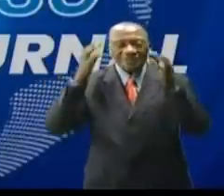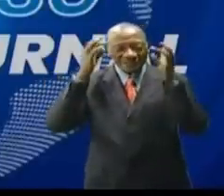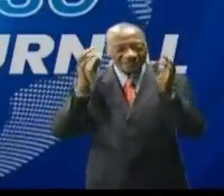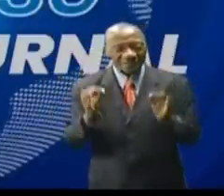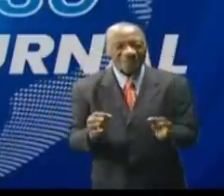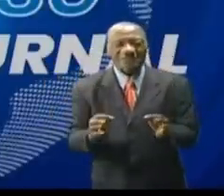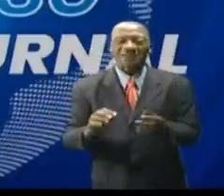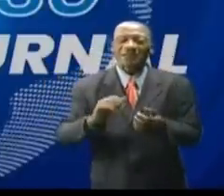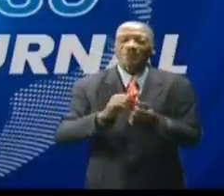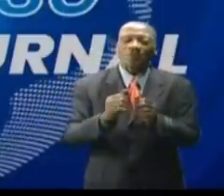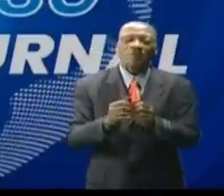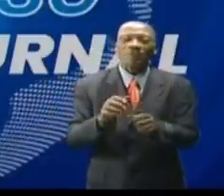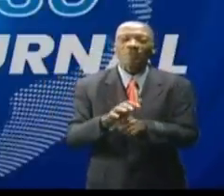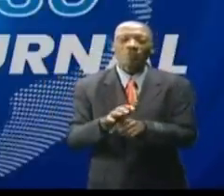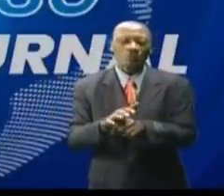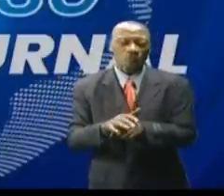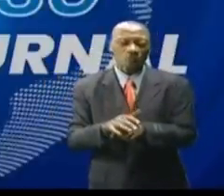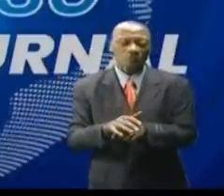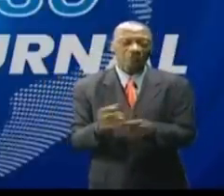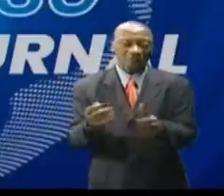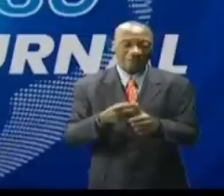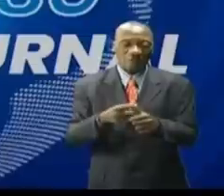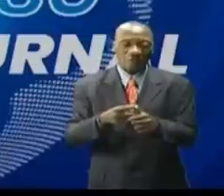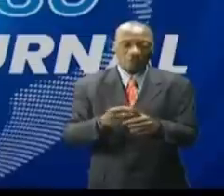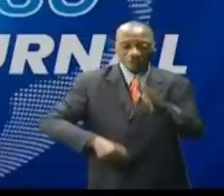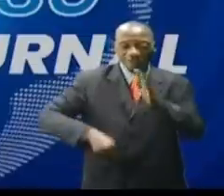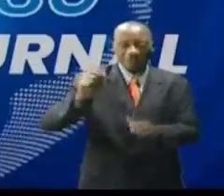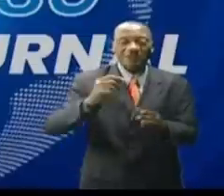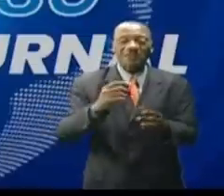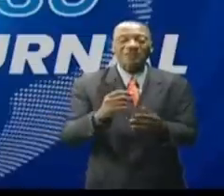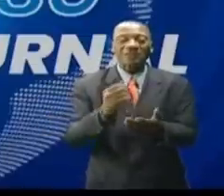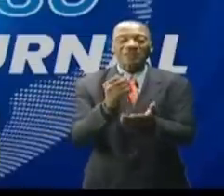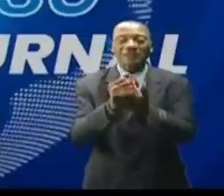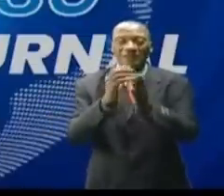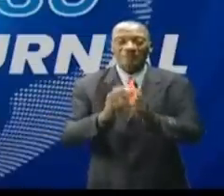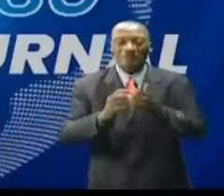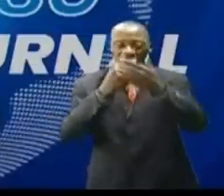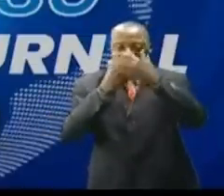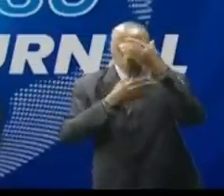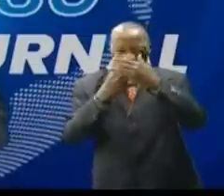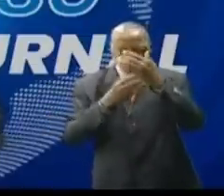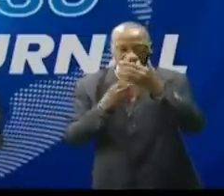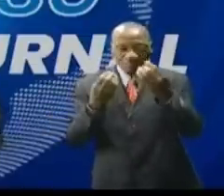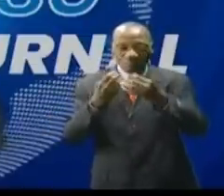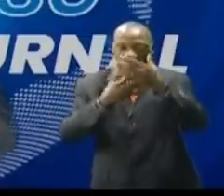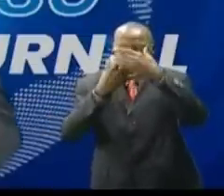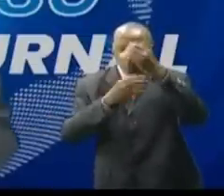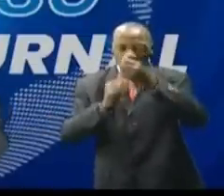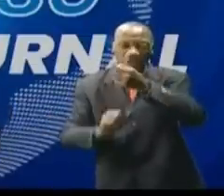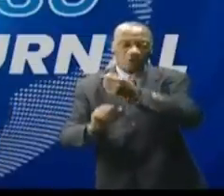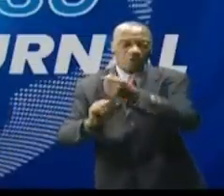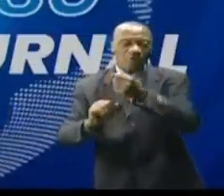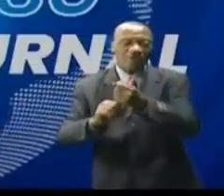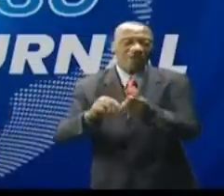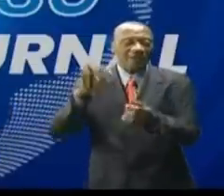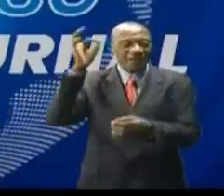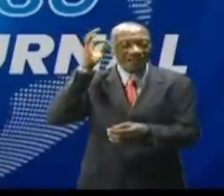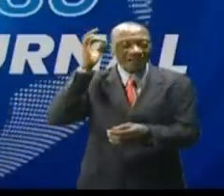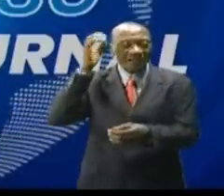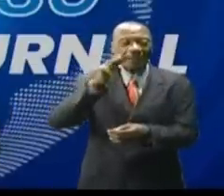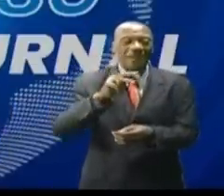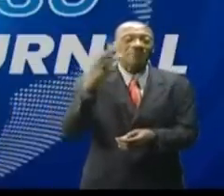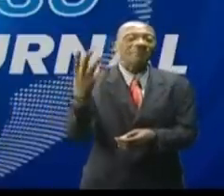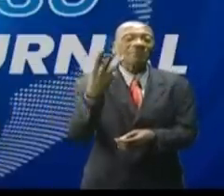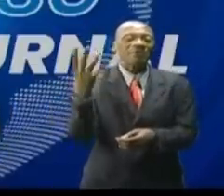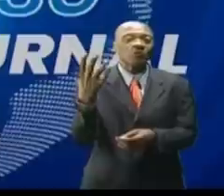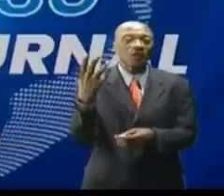le territoire congolais l'ambassadeur du Rwanda suite à l'agression de rebelles du M23, un mouvement soutenu par le Rwanda. On écoute à